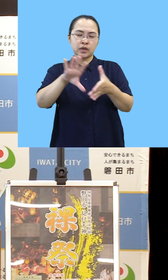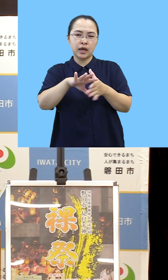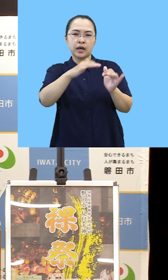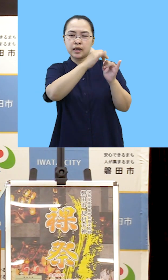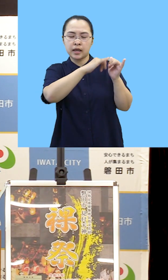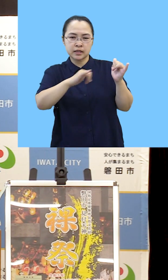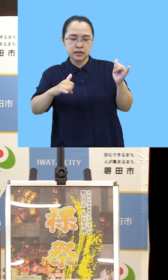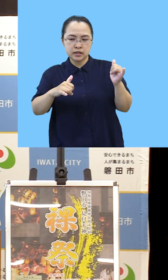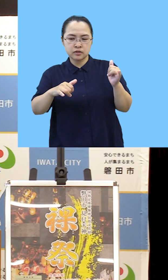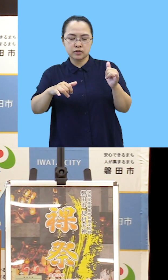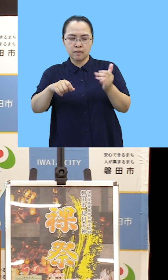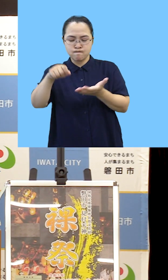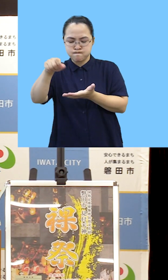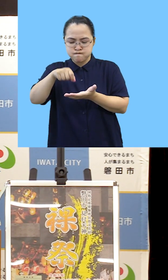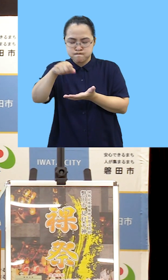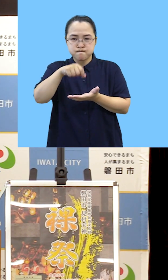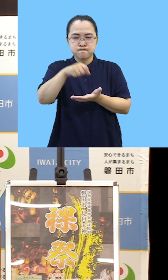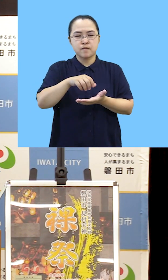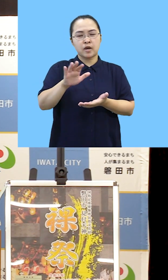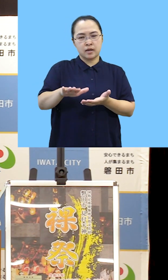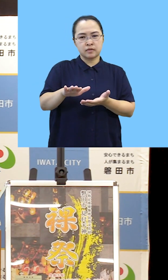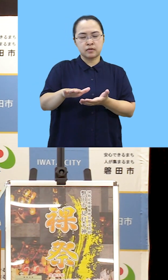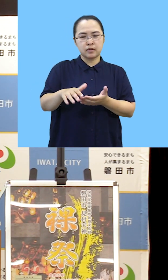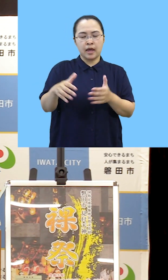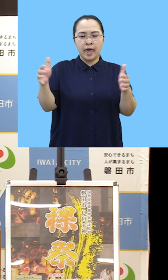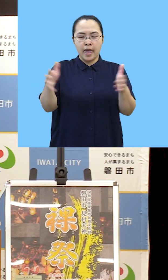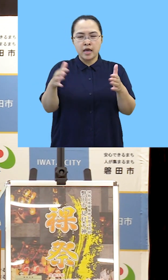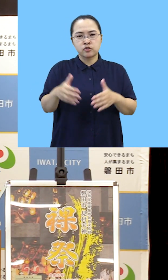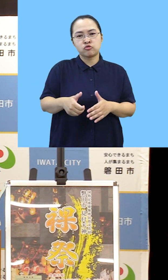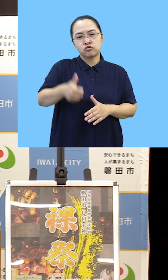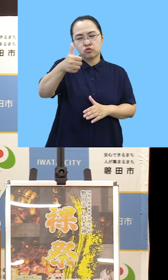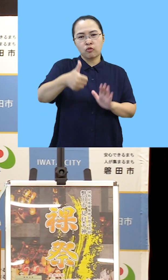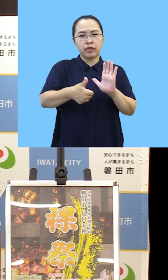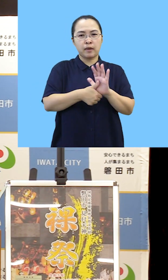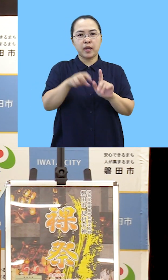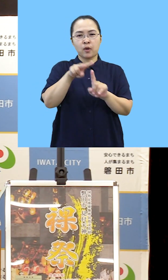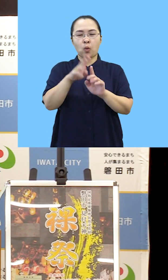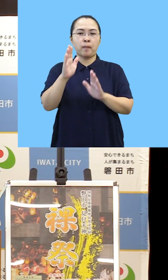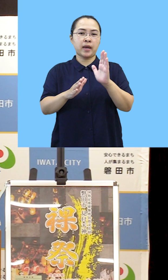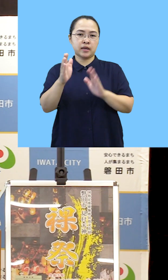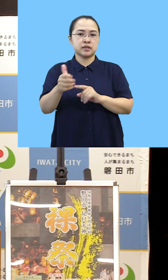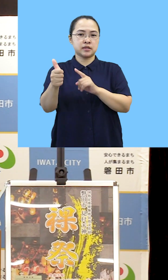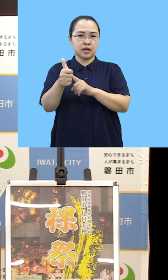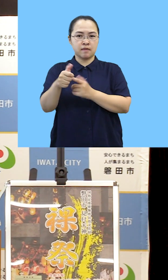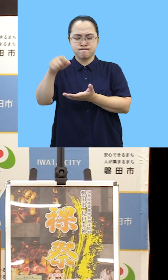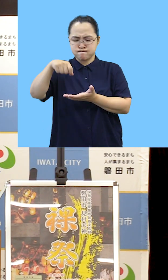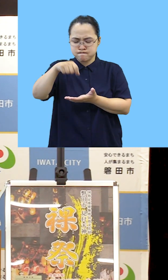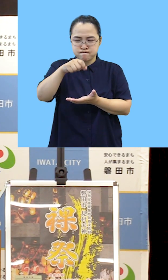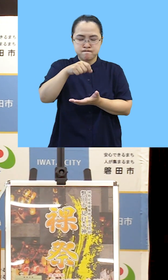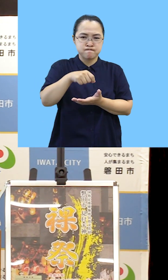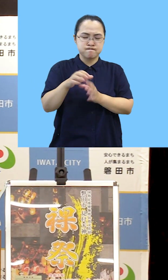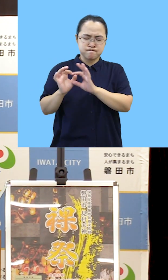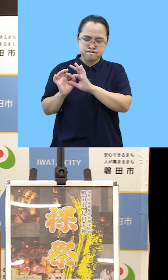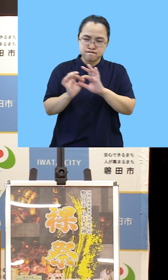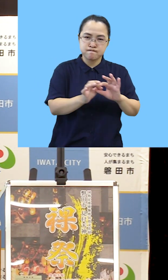していただいていました。小林さんという編集長の方がずっとこう黙々と書き続けていただいておりま